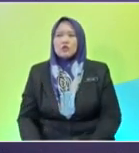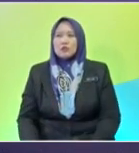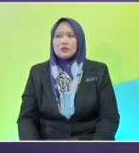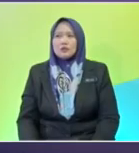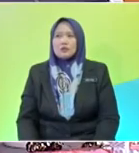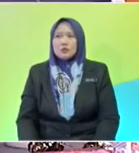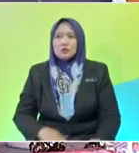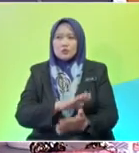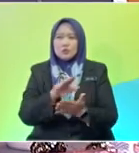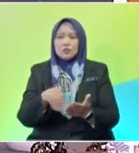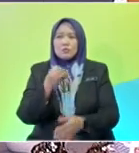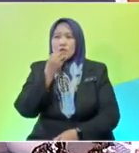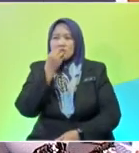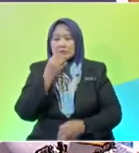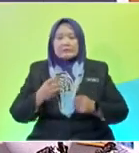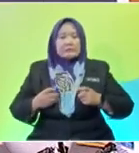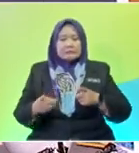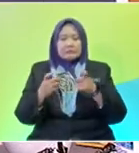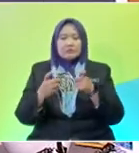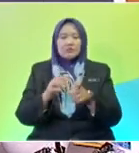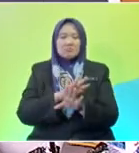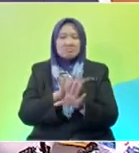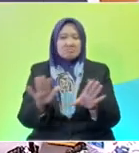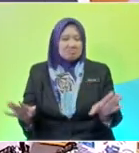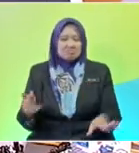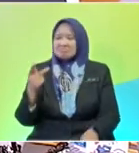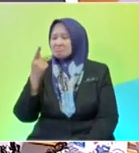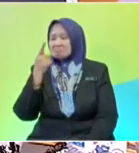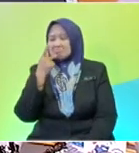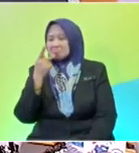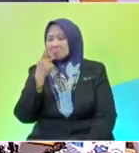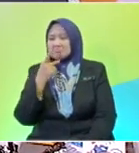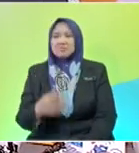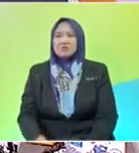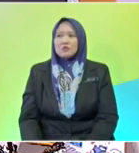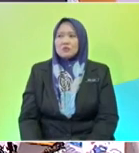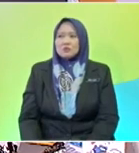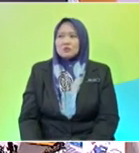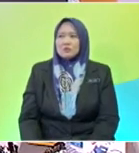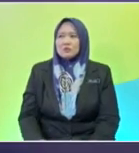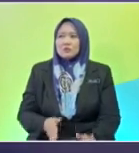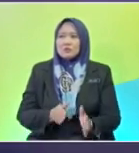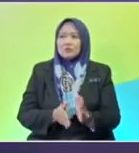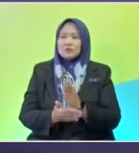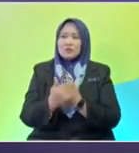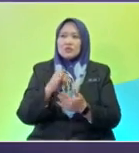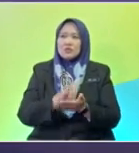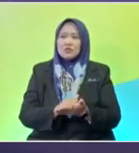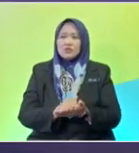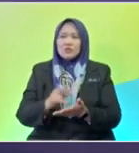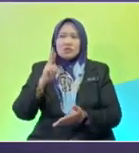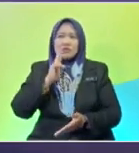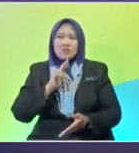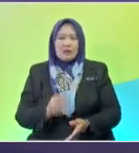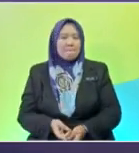ini adalah makanan yang tidak berkhasiat Oke dia udah buat betul semua Ria Cikgu bagi